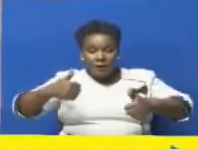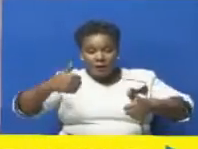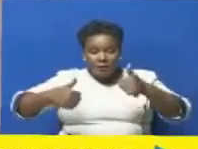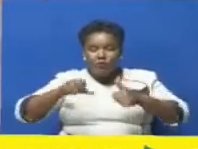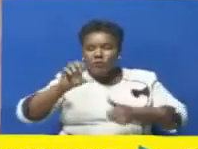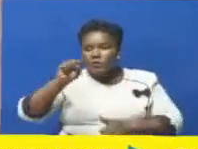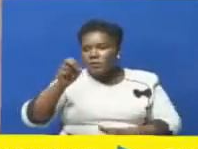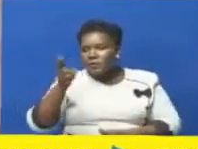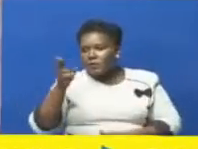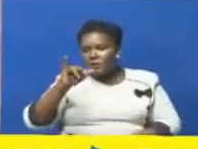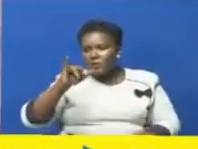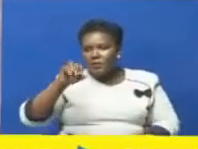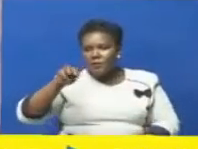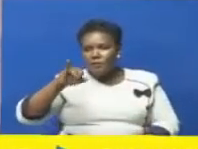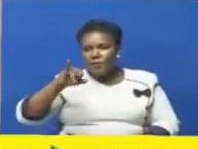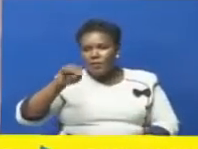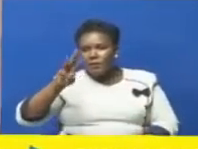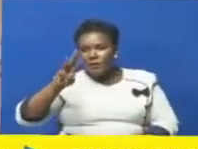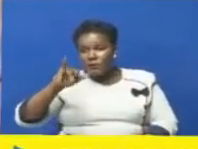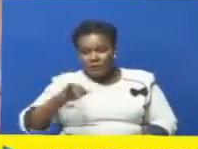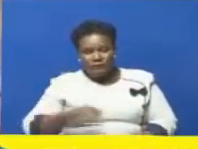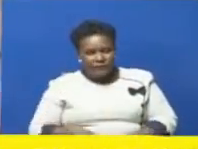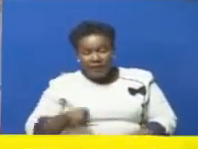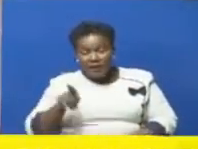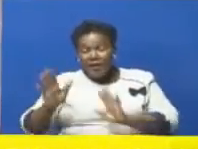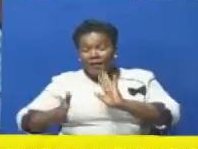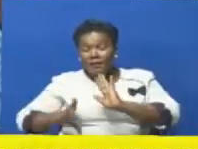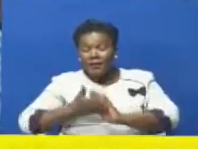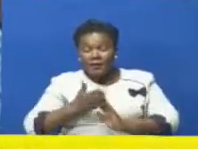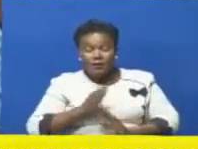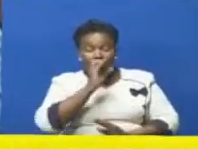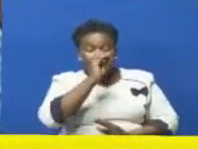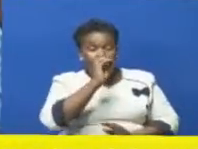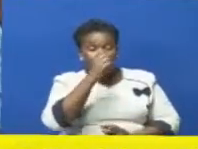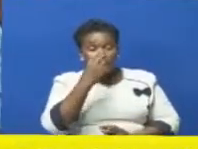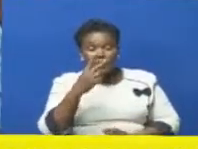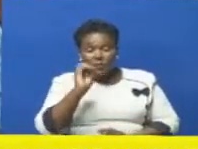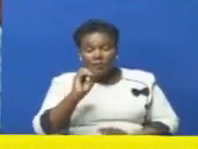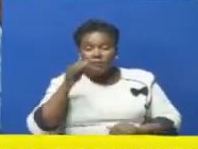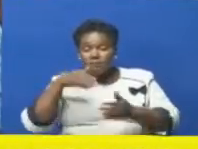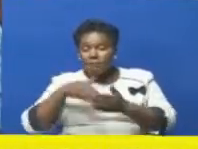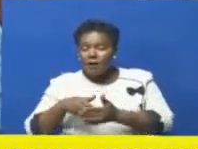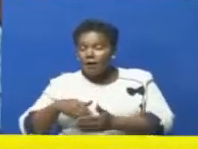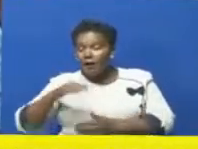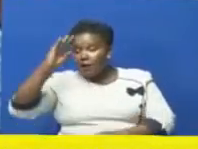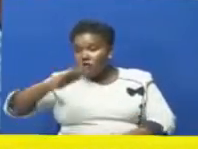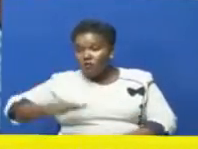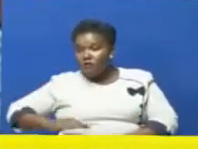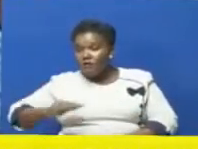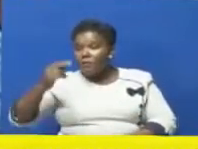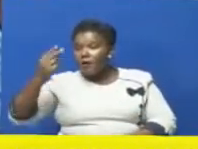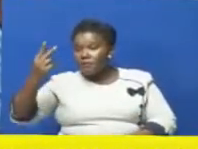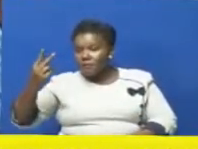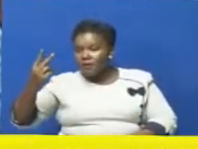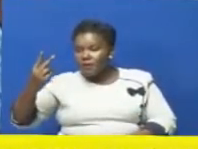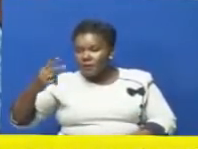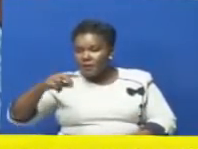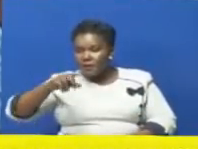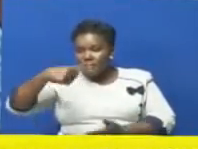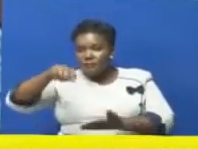yanayotarajiwa kutimua vumbi Oktoba 20 hadi Novemba 2 mwaka huu mjini